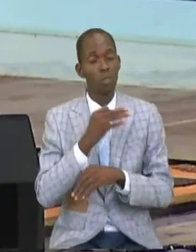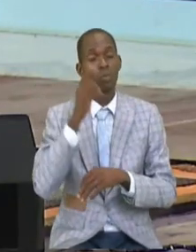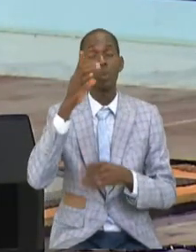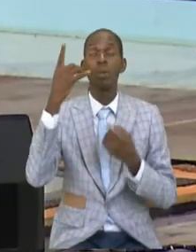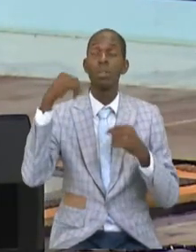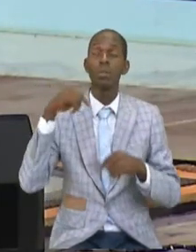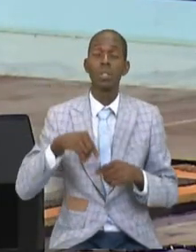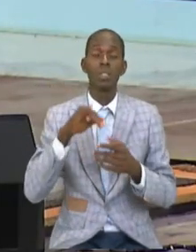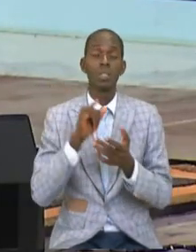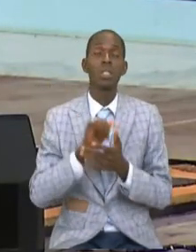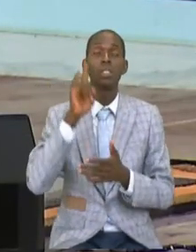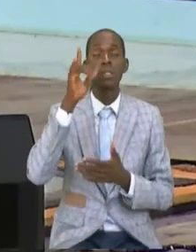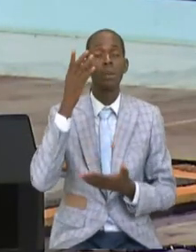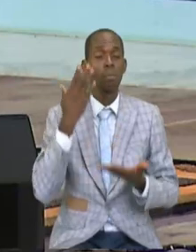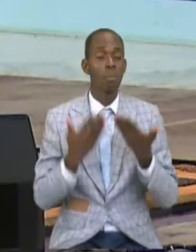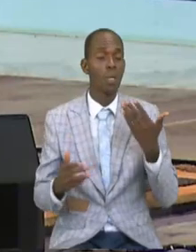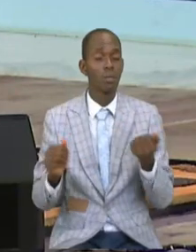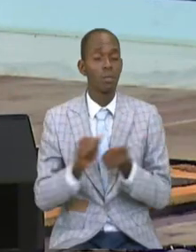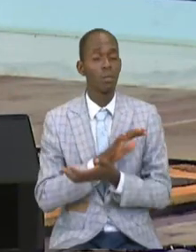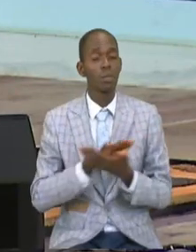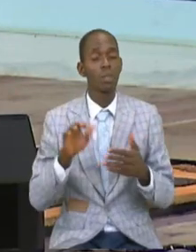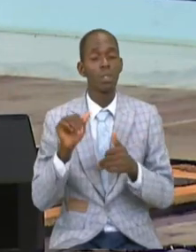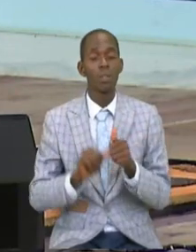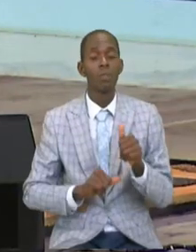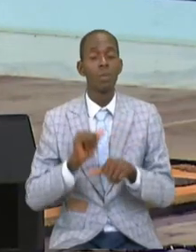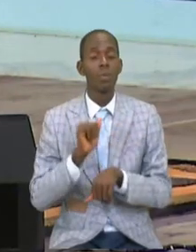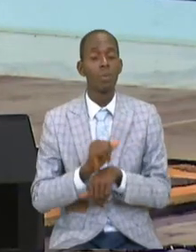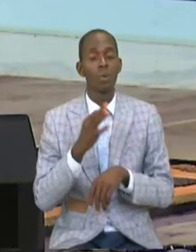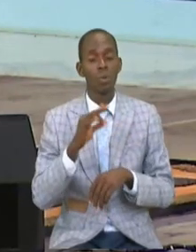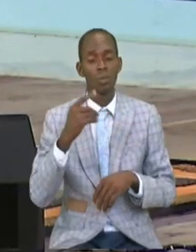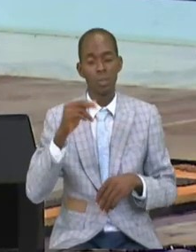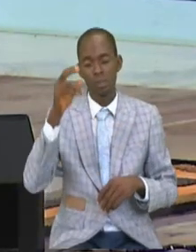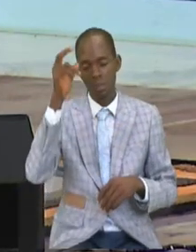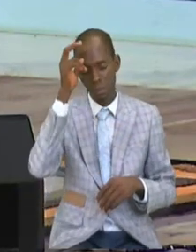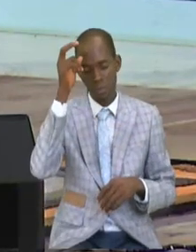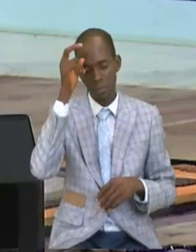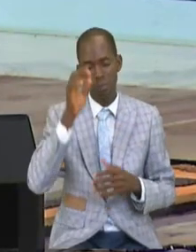afin de détruire les œuvres du diable.